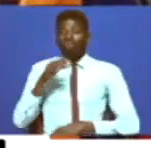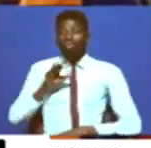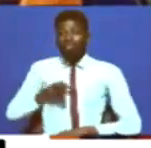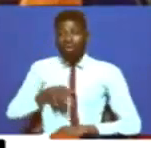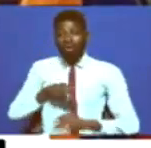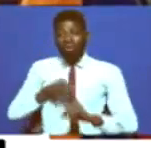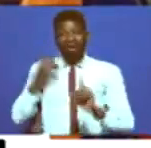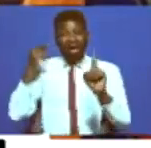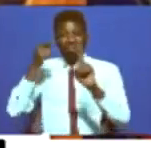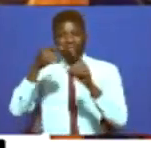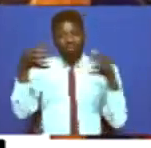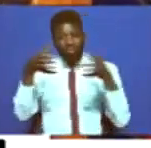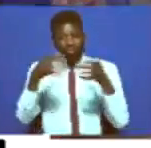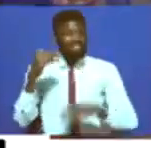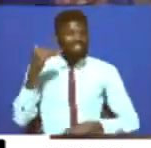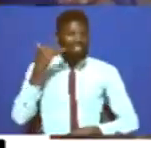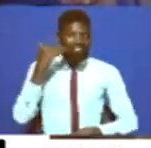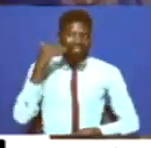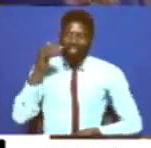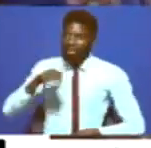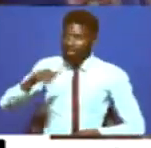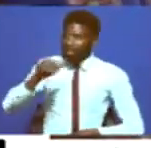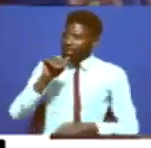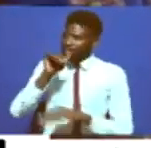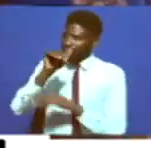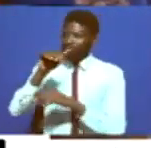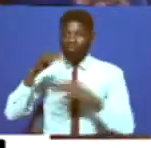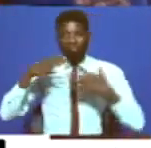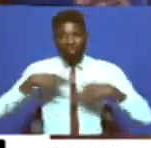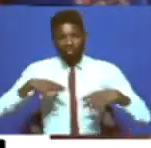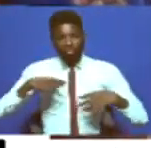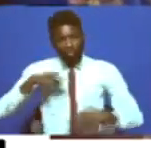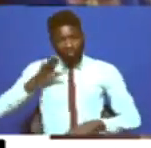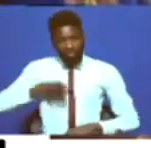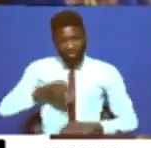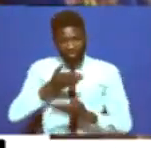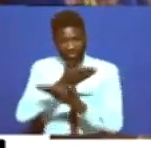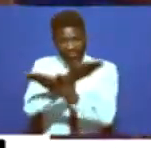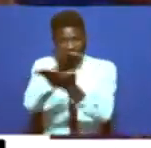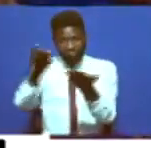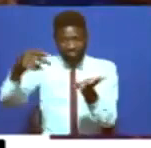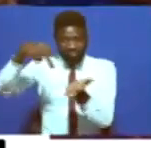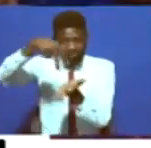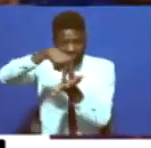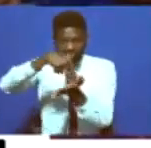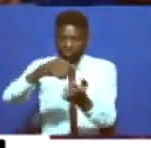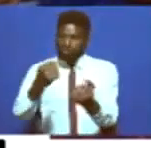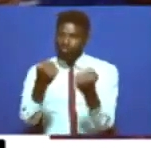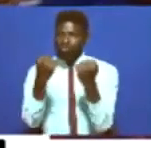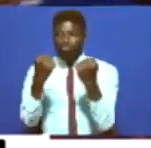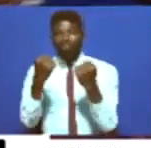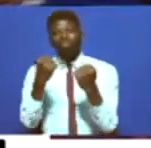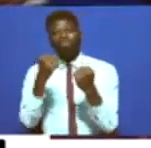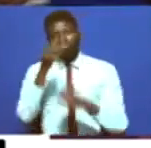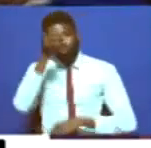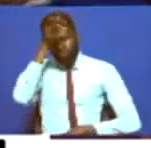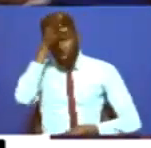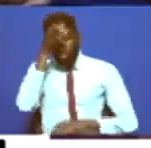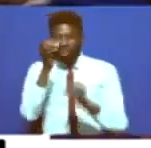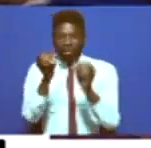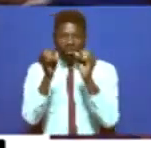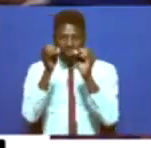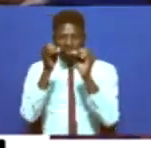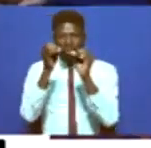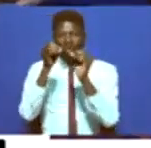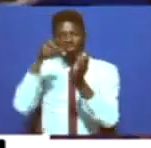Siaya, ambapo alitoa changamoto kwa waniaji wa kike kujitokeza bila uoga na kuwania nyadhifa za uchaguzi bali